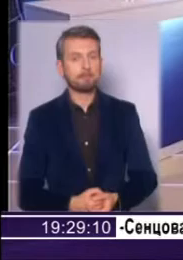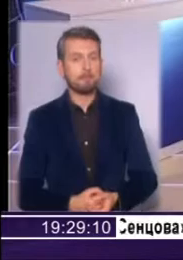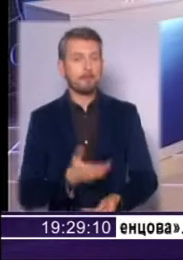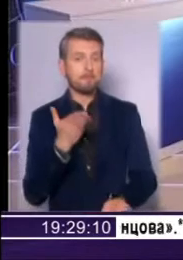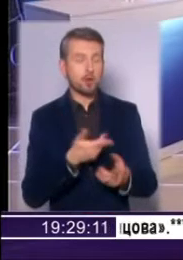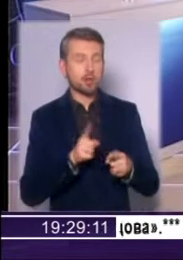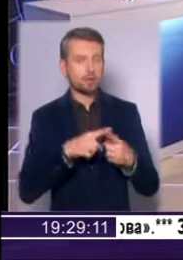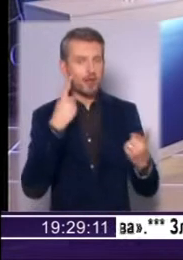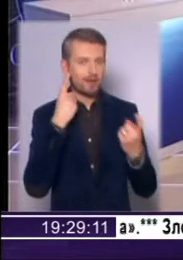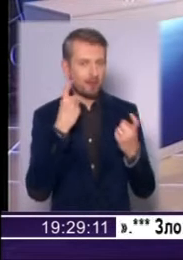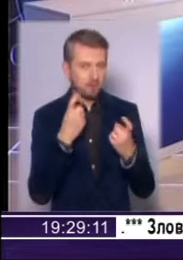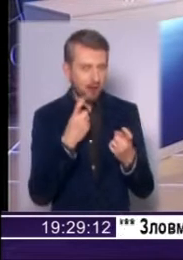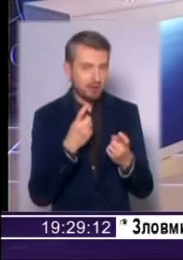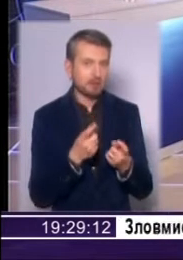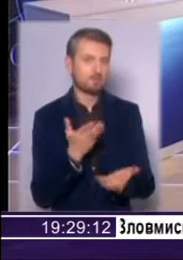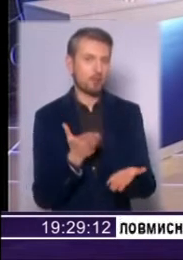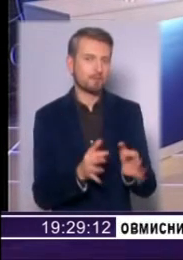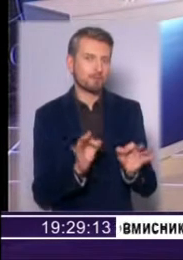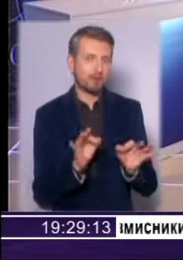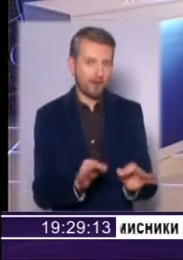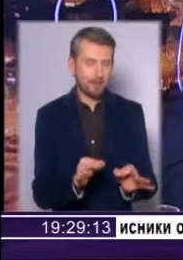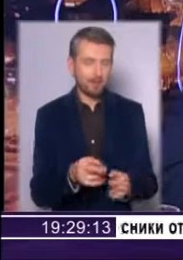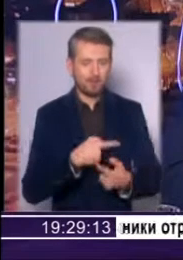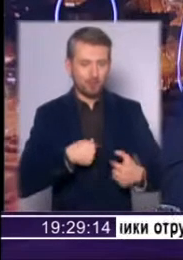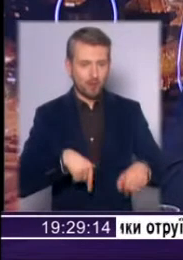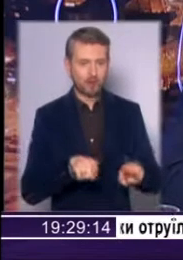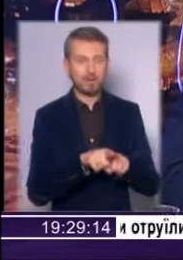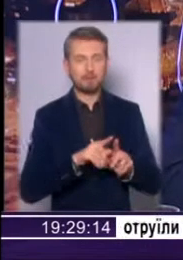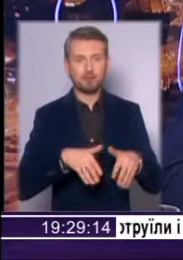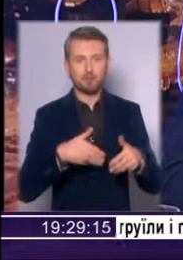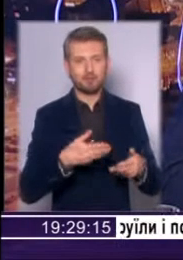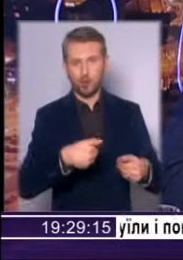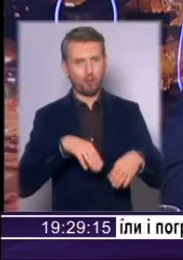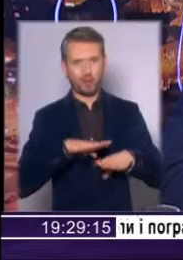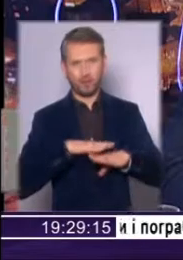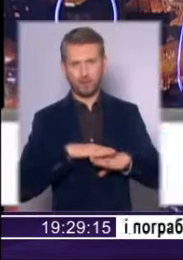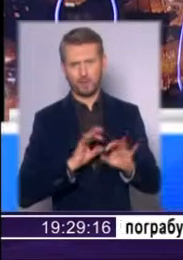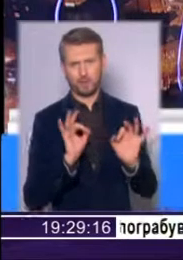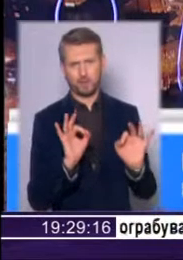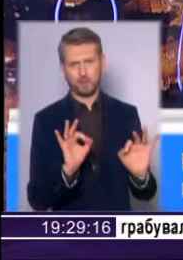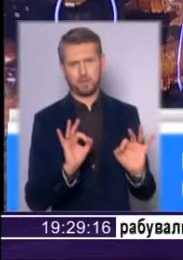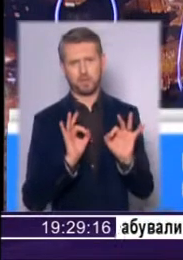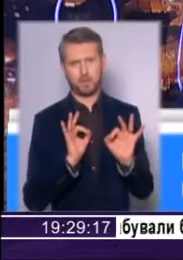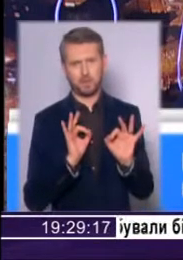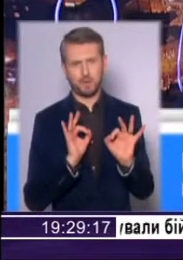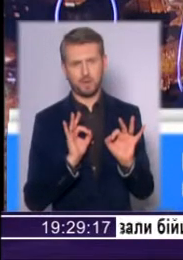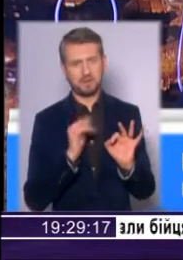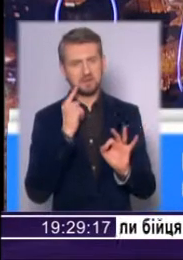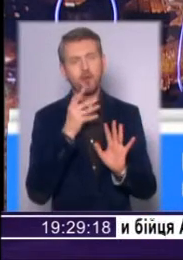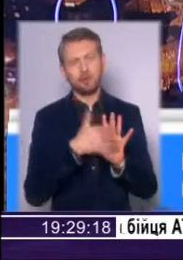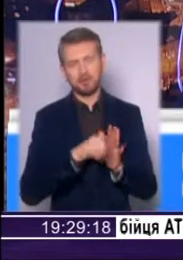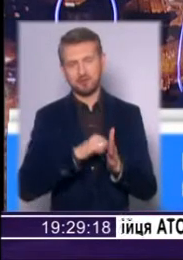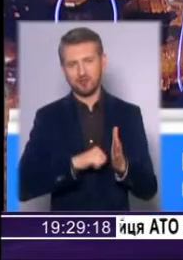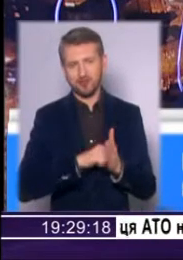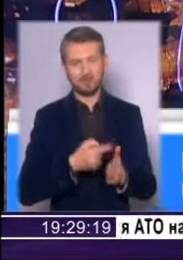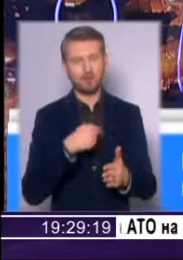ця інформація дійсно відповідає дійсності, але до нас така, з такими пропозиціями ніхто не підходив. І зрозумілих причин,